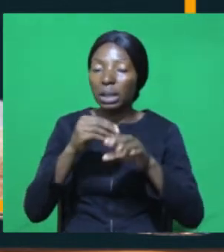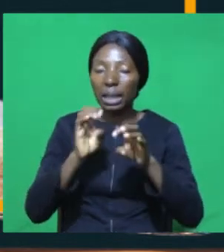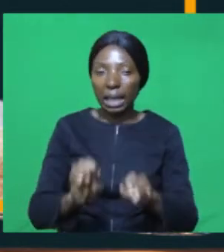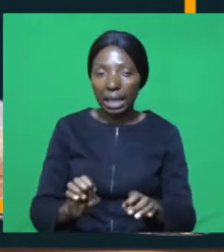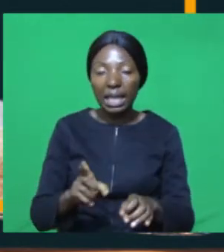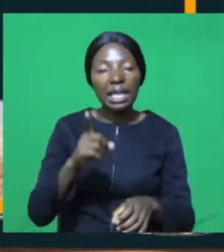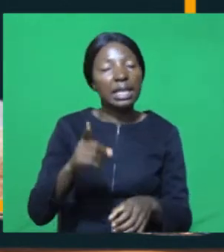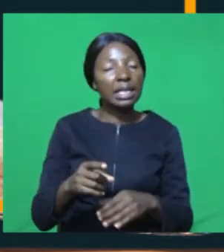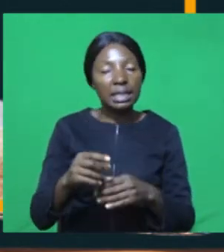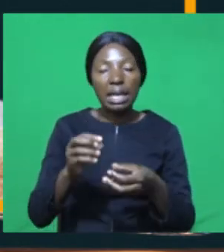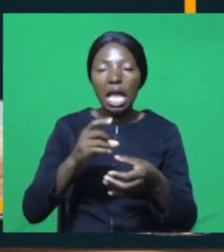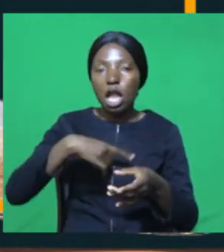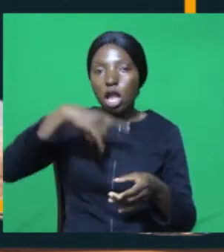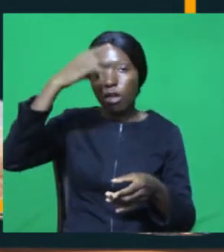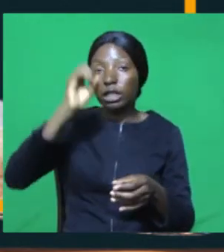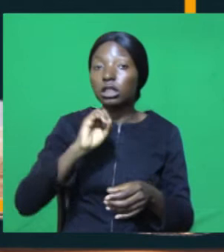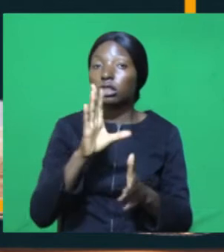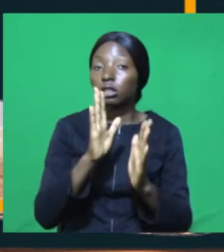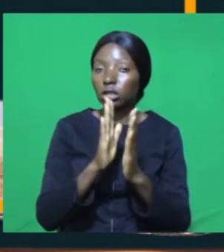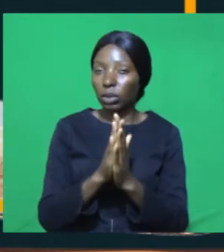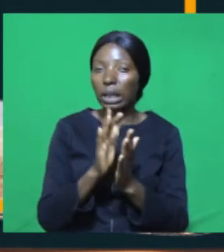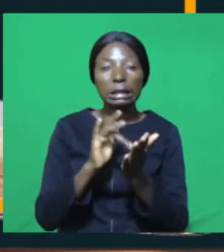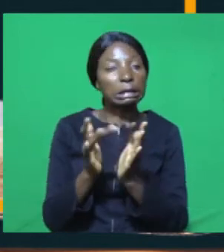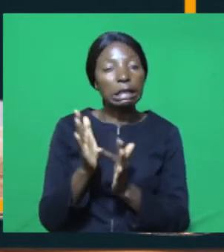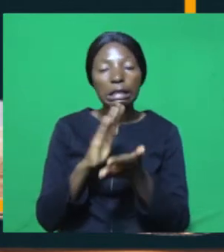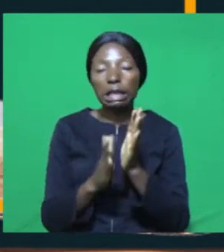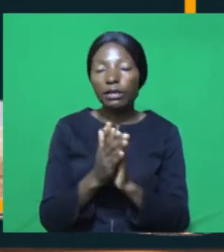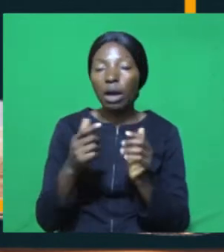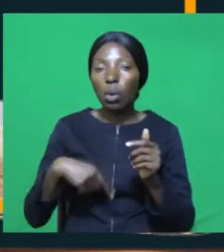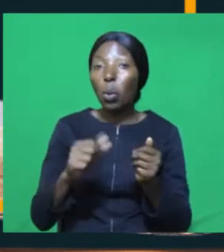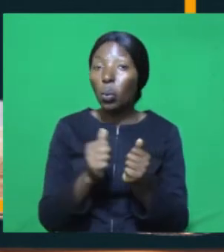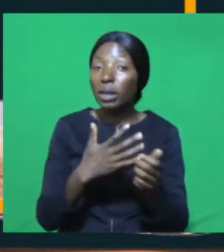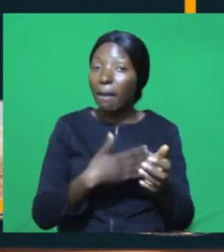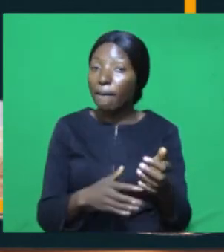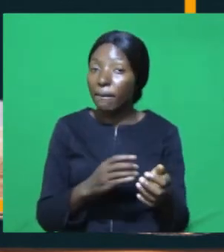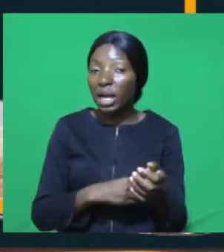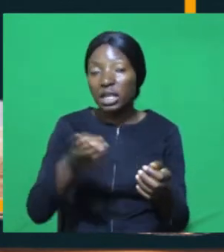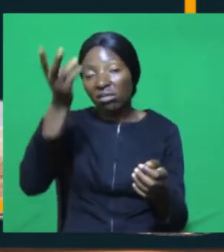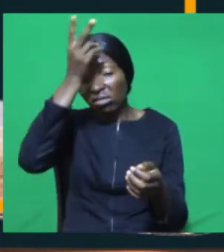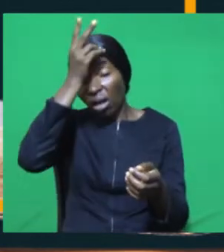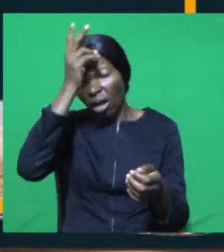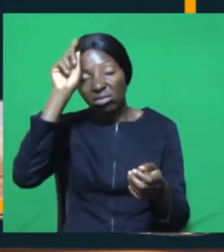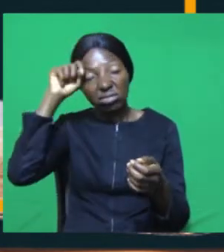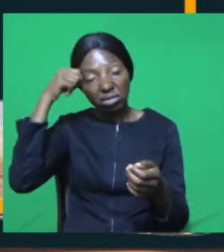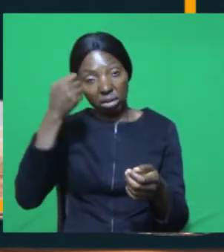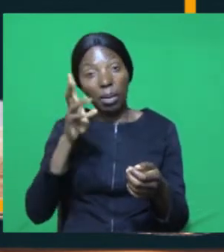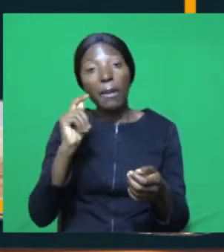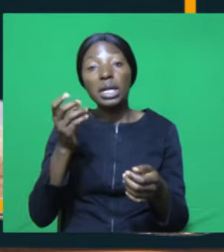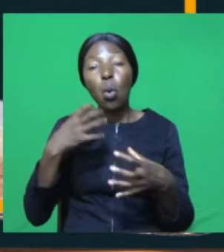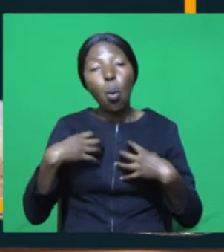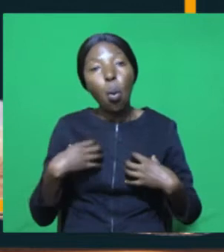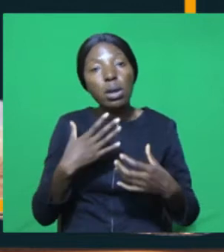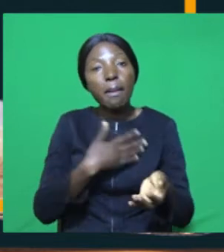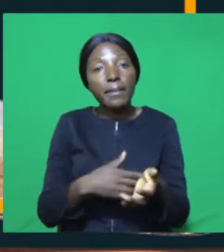kuti isatiri yekusikwa kuno haana kupinda neropa rembudzi kana remhuru asi neropa rake chairo kamwe